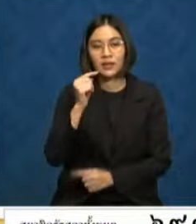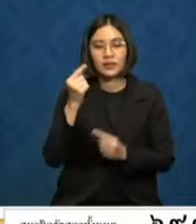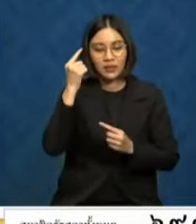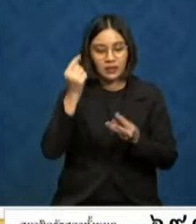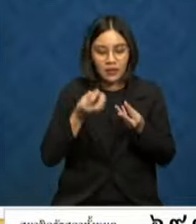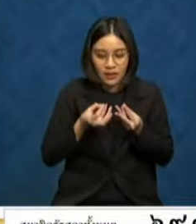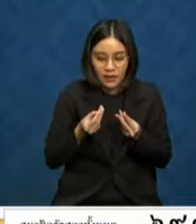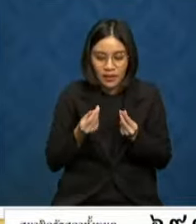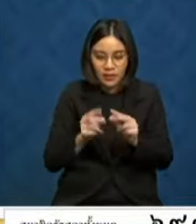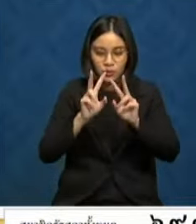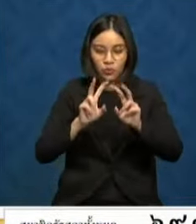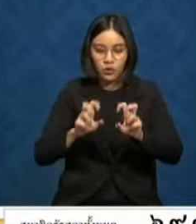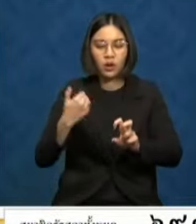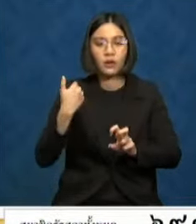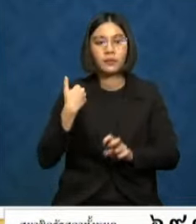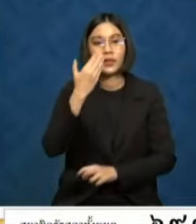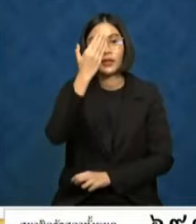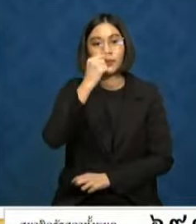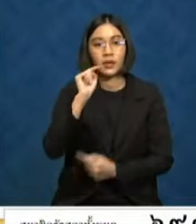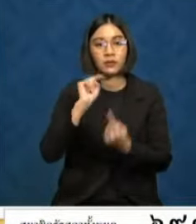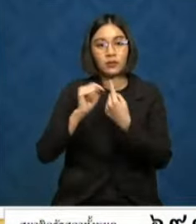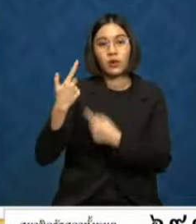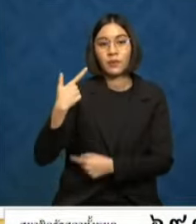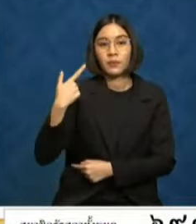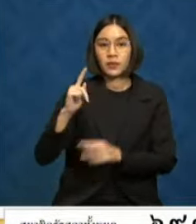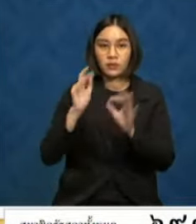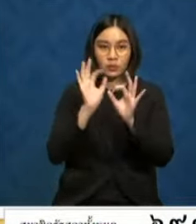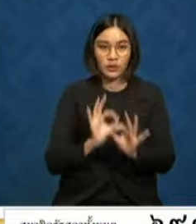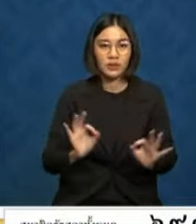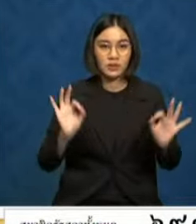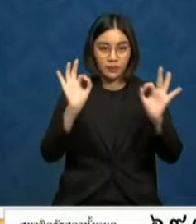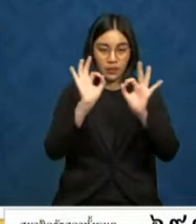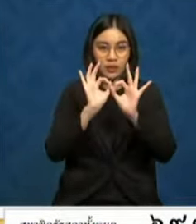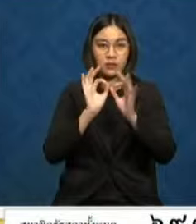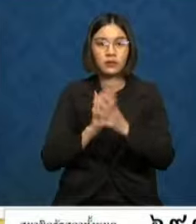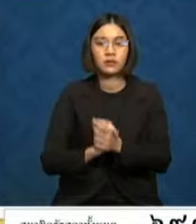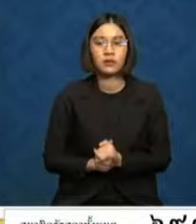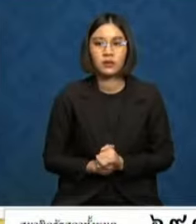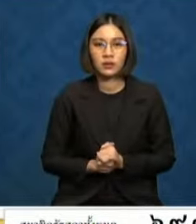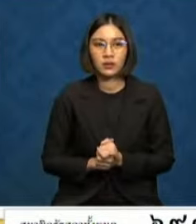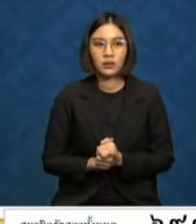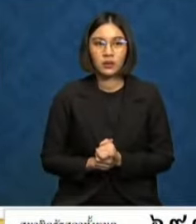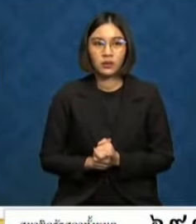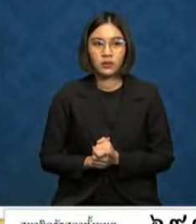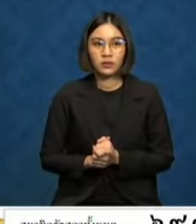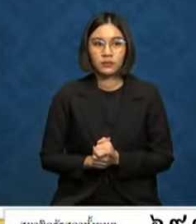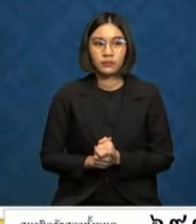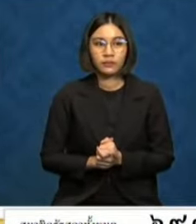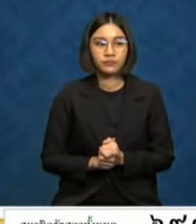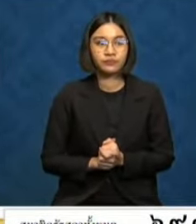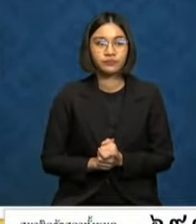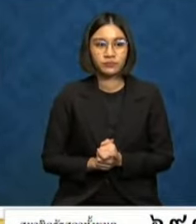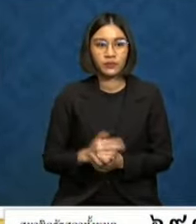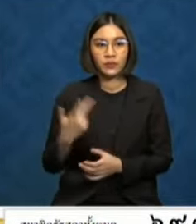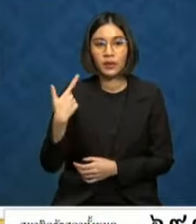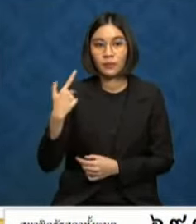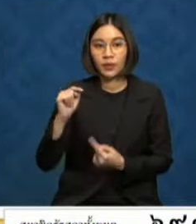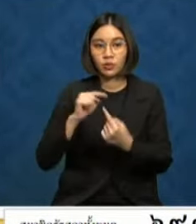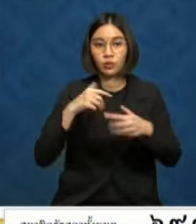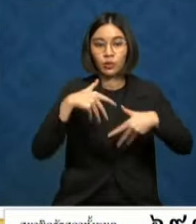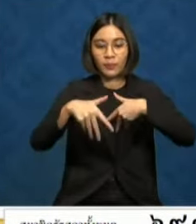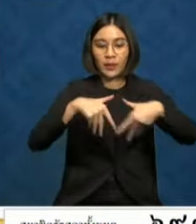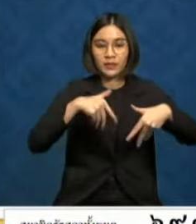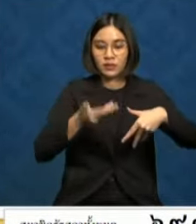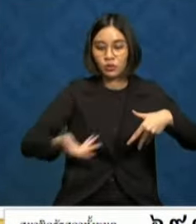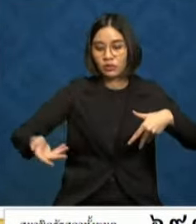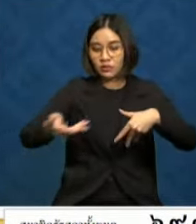อบคอบทั้งนี้ก็เพื่อผลประโยชน์ที่สำคัญแล้วก็เป็นเรื่องที่จะเป็นประโยชน์กับประชาช